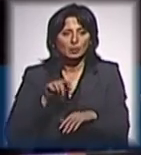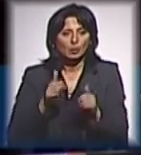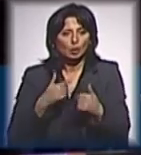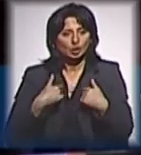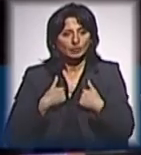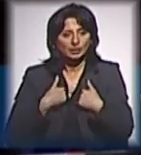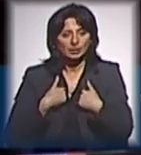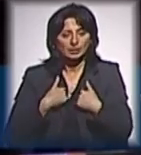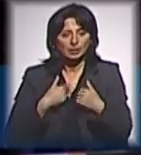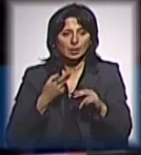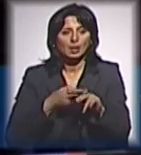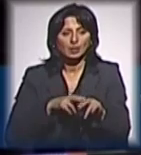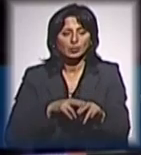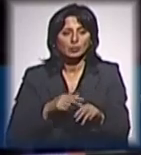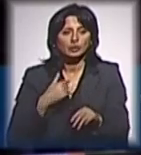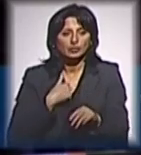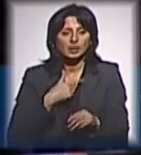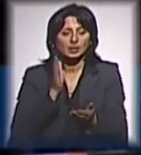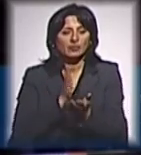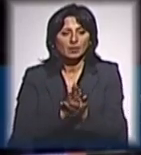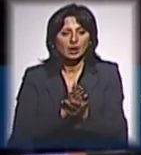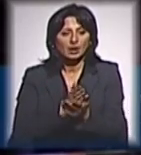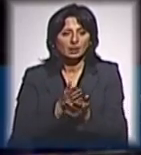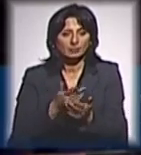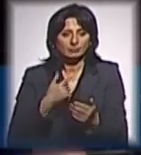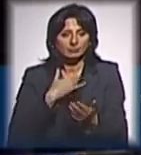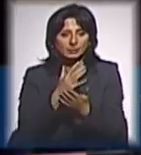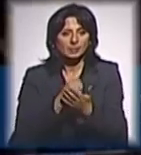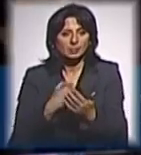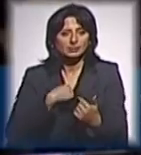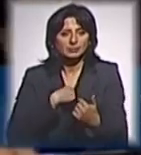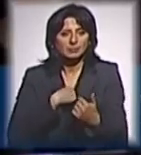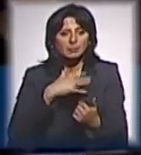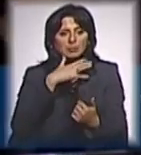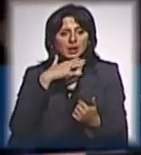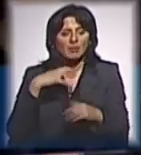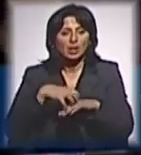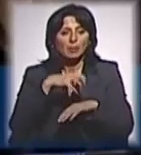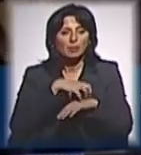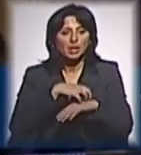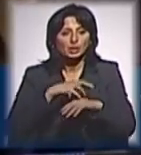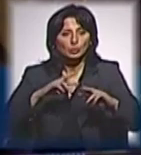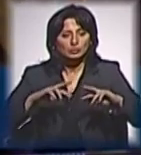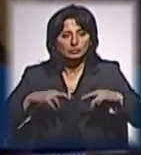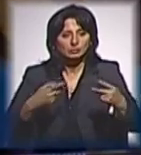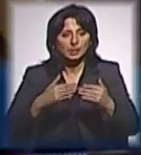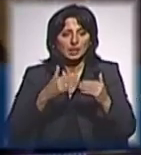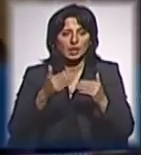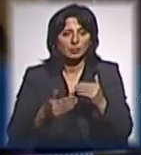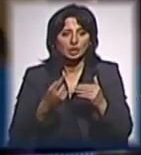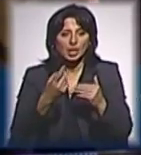არის ჩვენი. ამიტომ ჩვენ გვაქვს ეს მოცემულობა, რომ მრავალპარტიულობისკენ გადაგვედგან აბიჯები